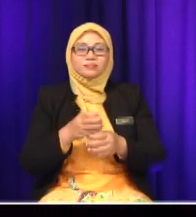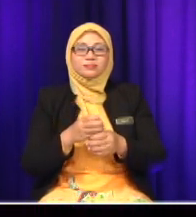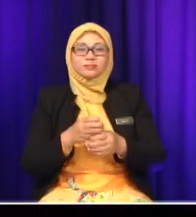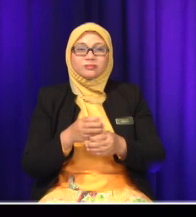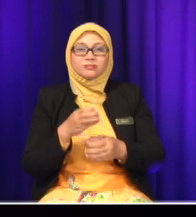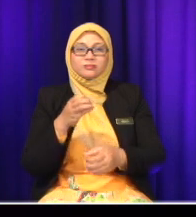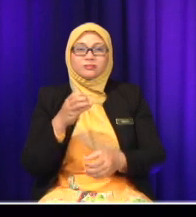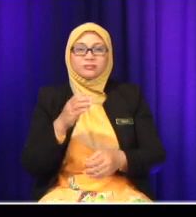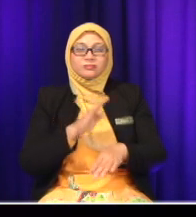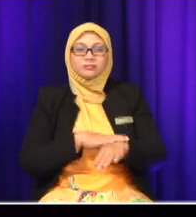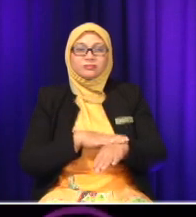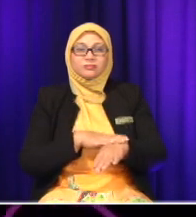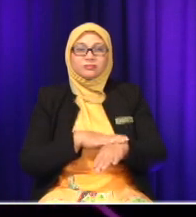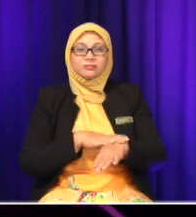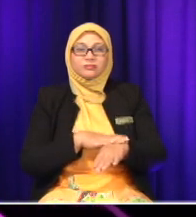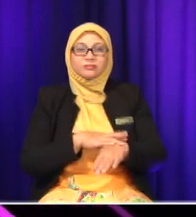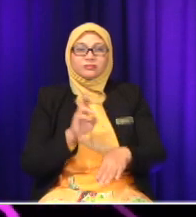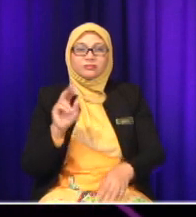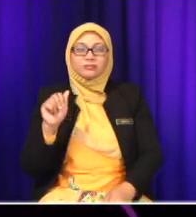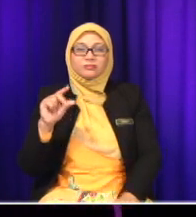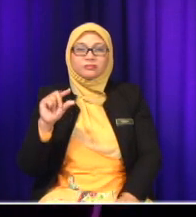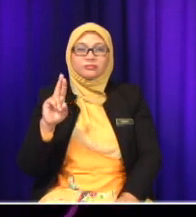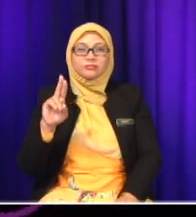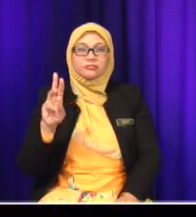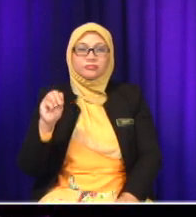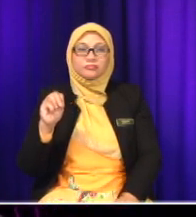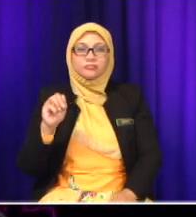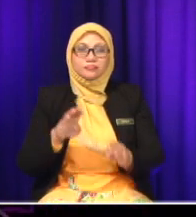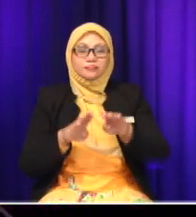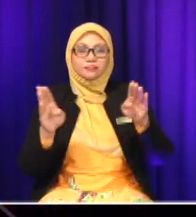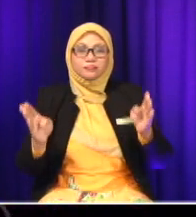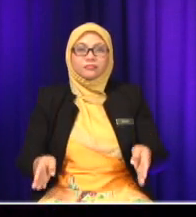kepala silinder pada ragum ragum meja okey yang